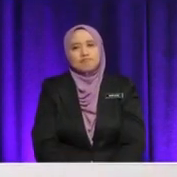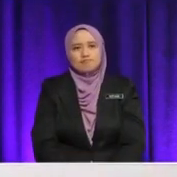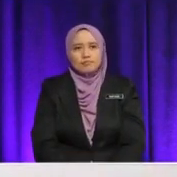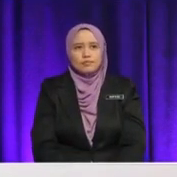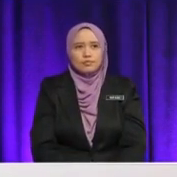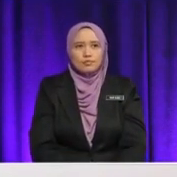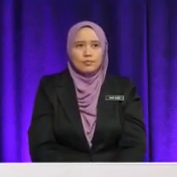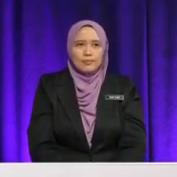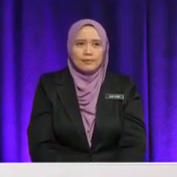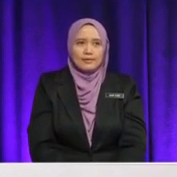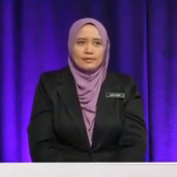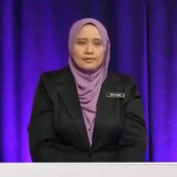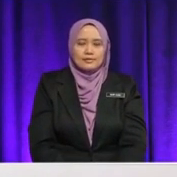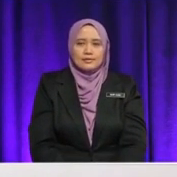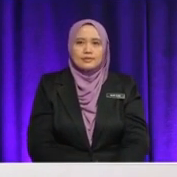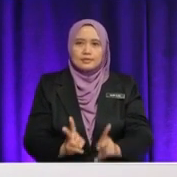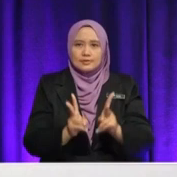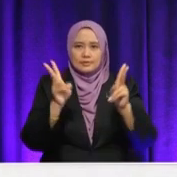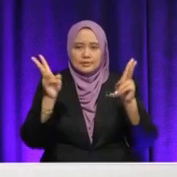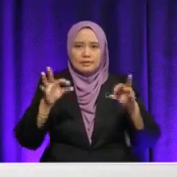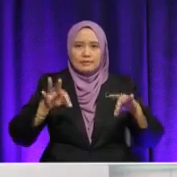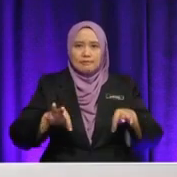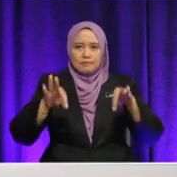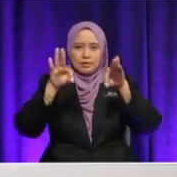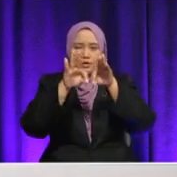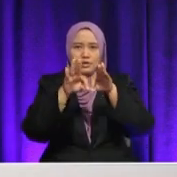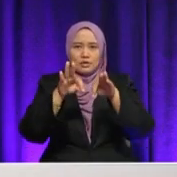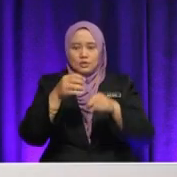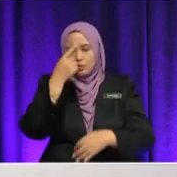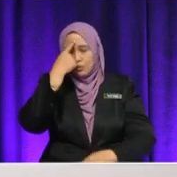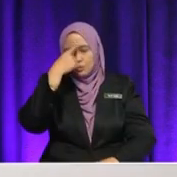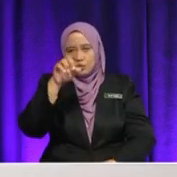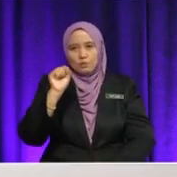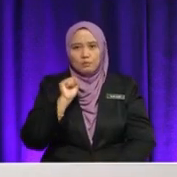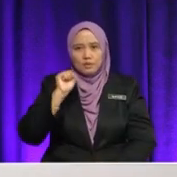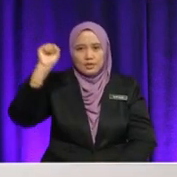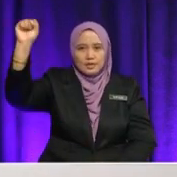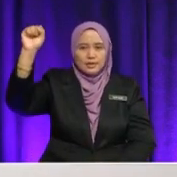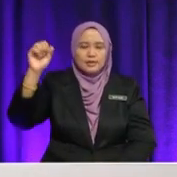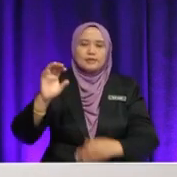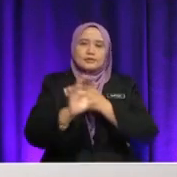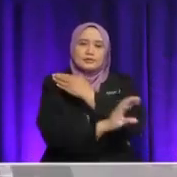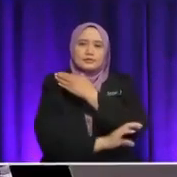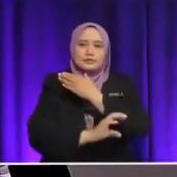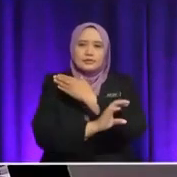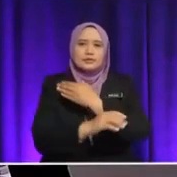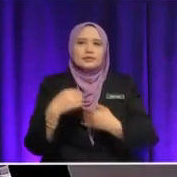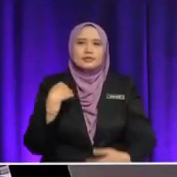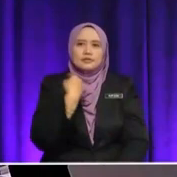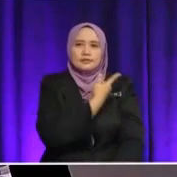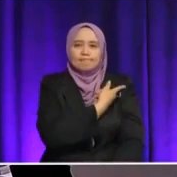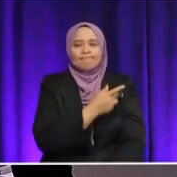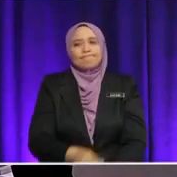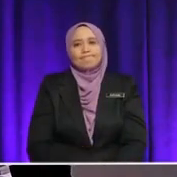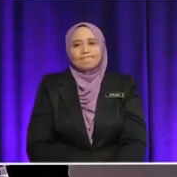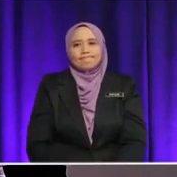yg amat penting dalam kemerdekaan negara kita juga Hai Oke kita terus pada langkah yang